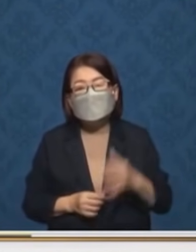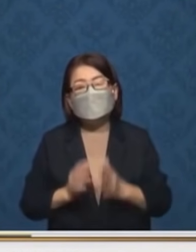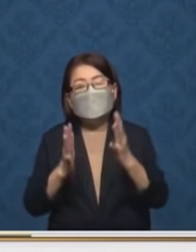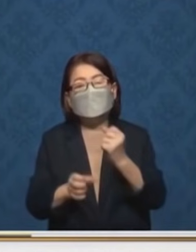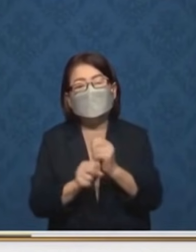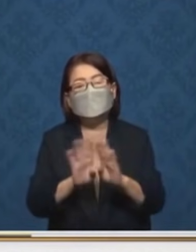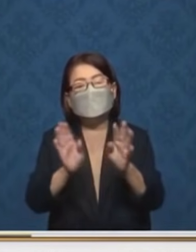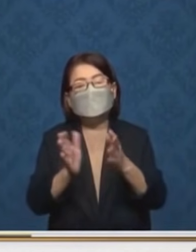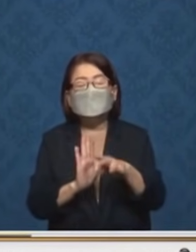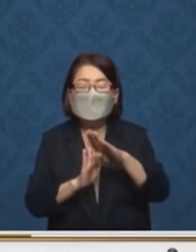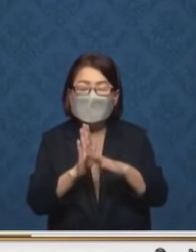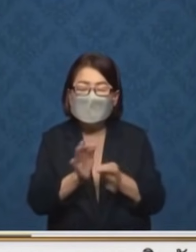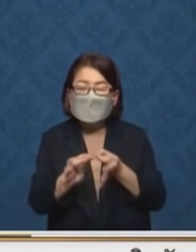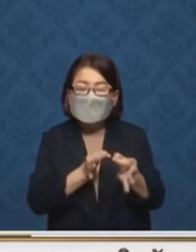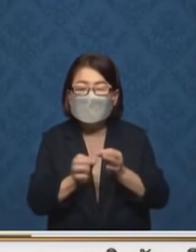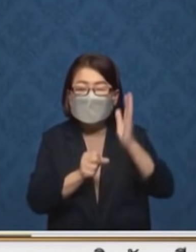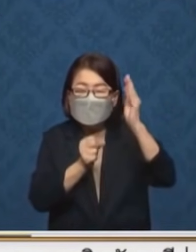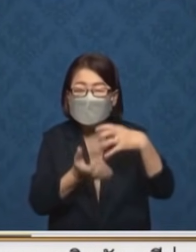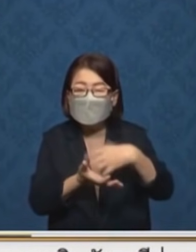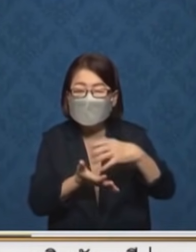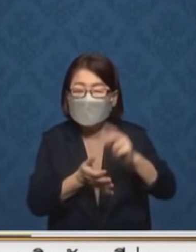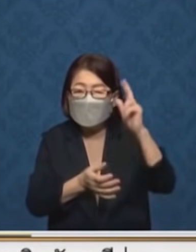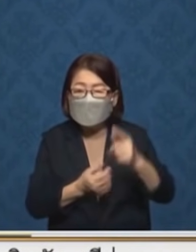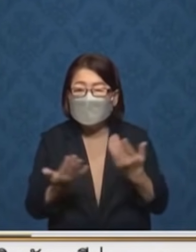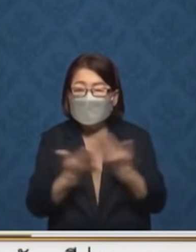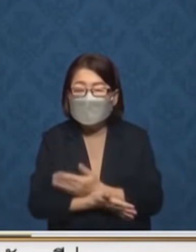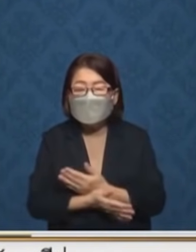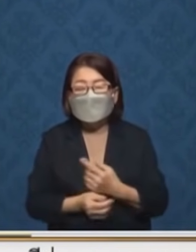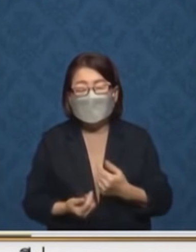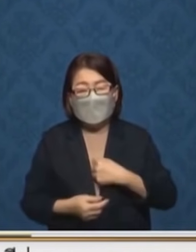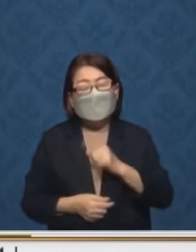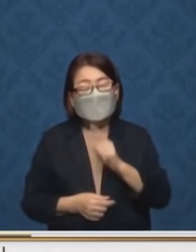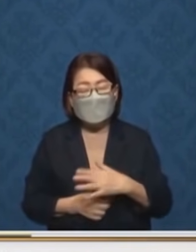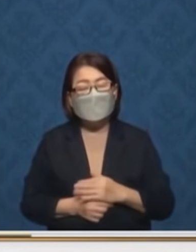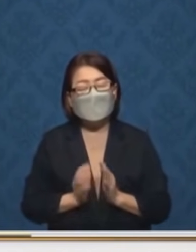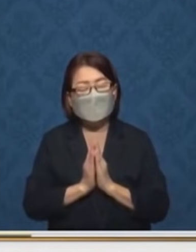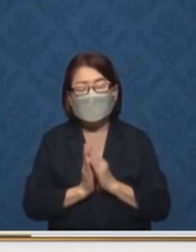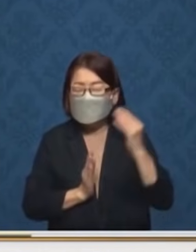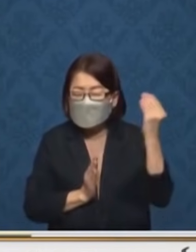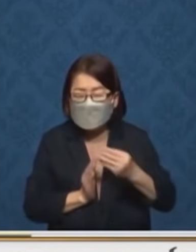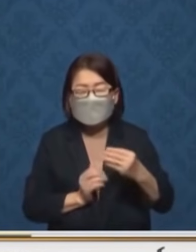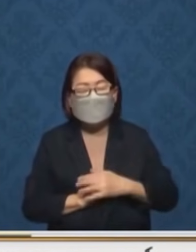แถลงข่าวตอบคำถามแทนส่วนตัวเองตอบเพียงว่าสวดมนต์ทุกวันไม่มีวันโกง